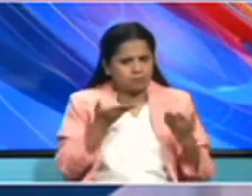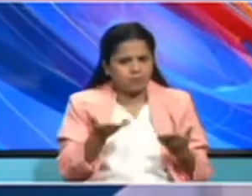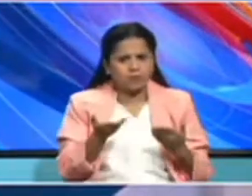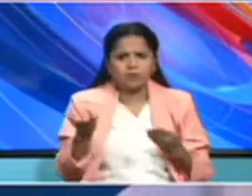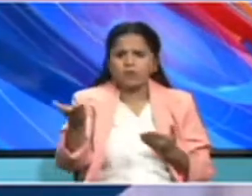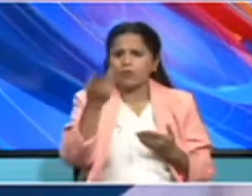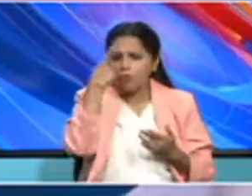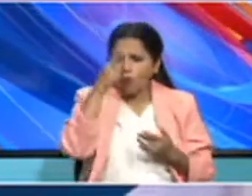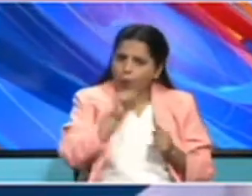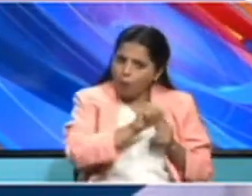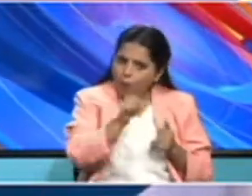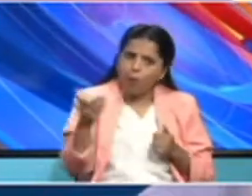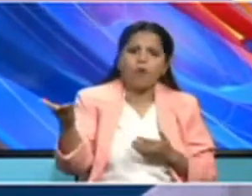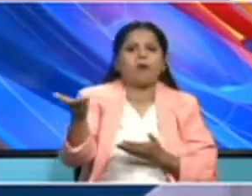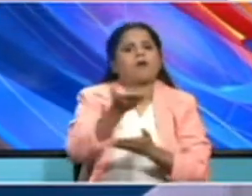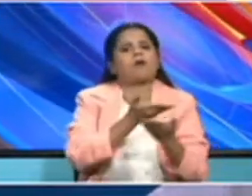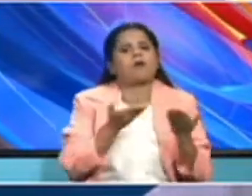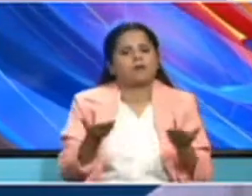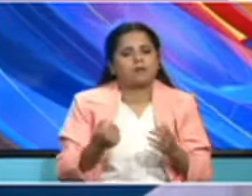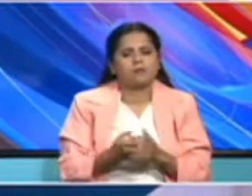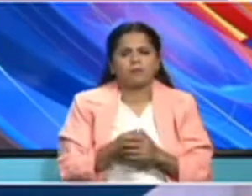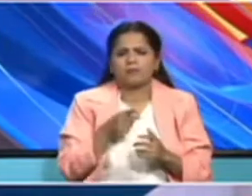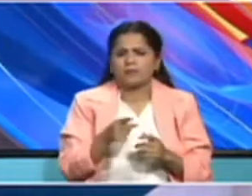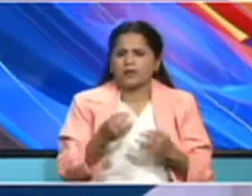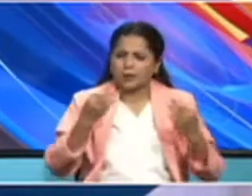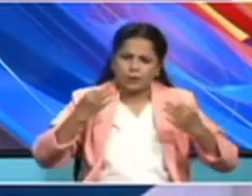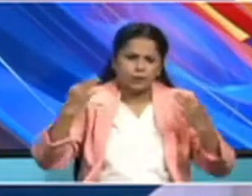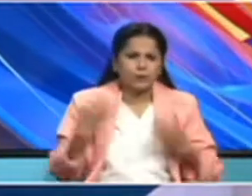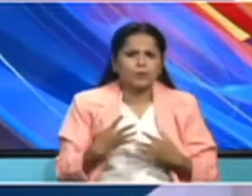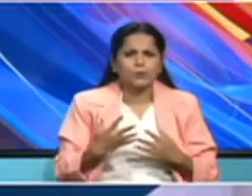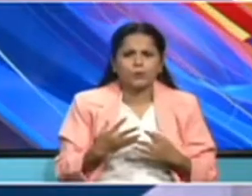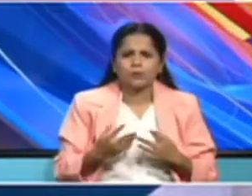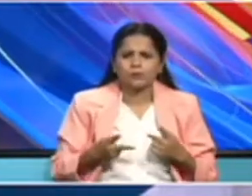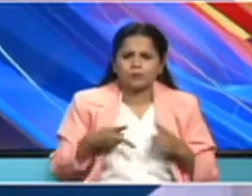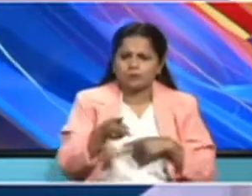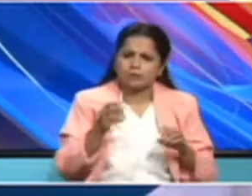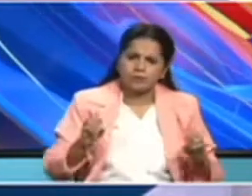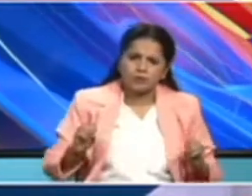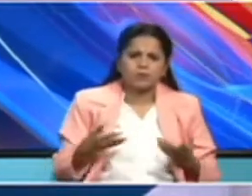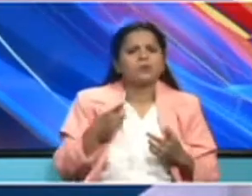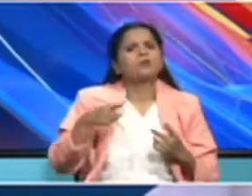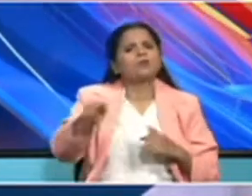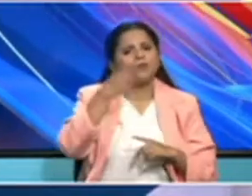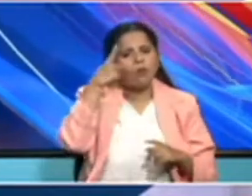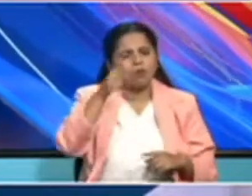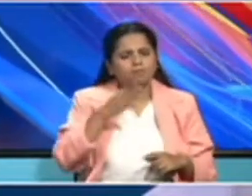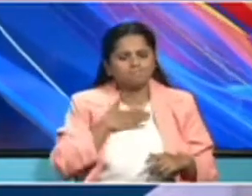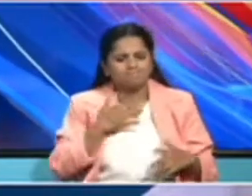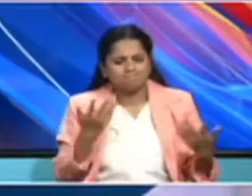आप सभी के लिए एक नया लॉन्चिंग पैड का काम करेगा।